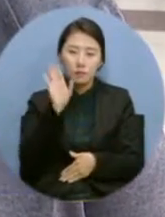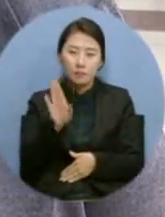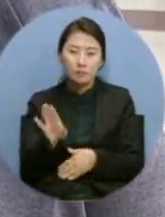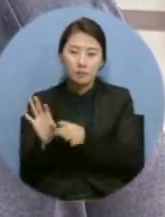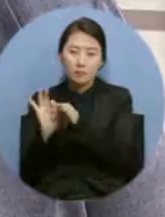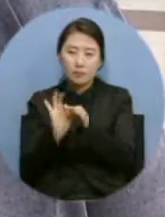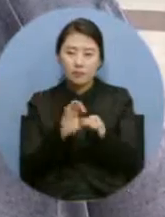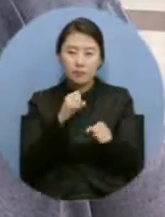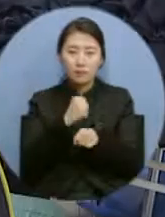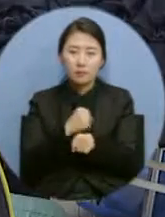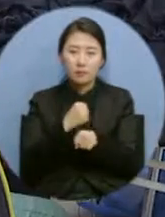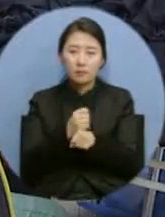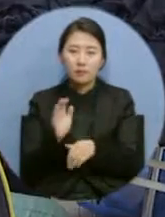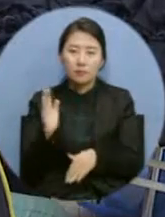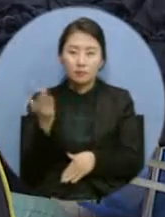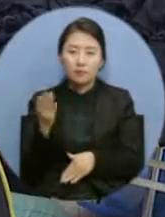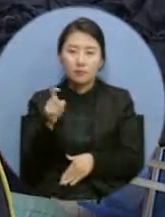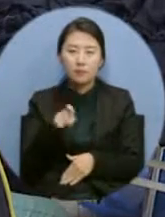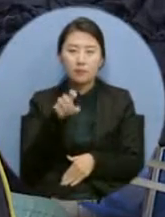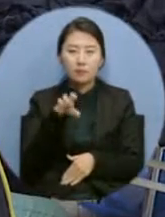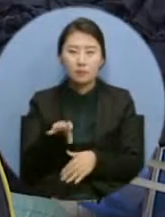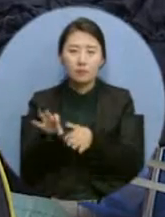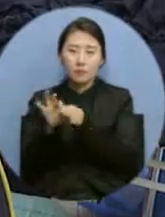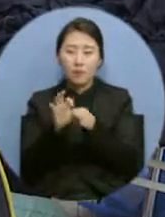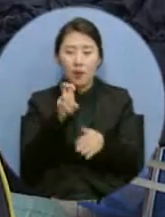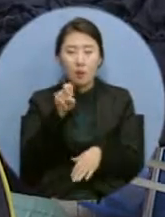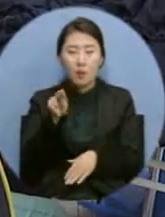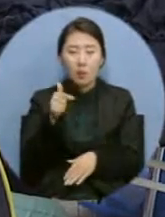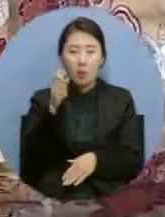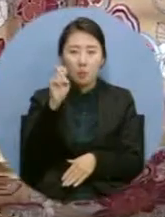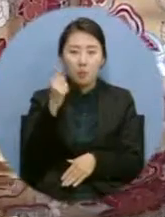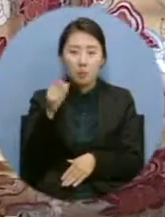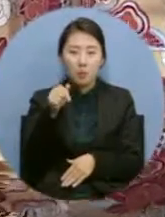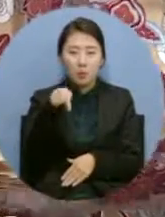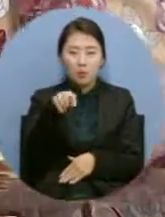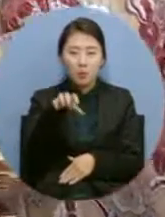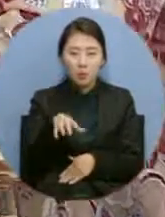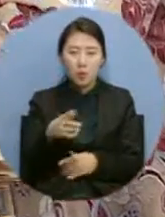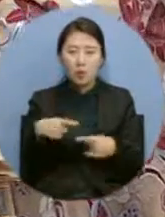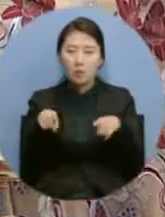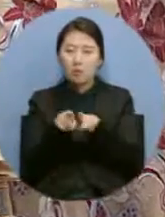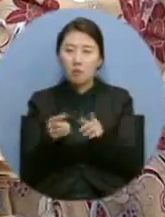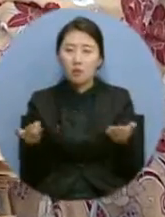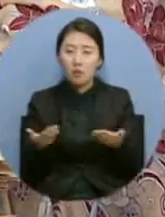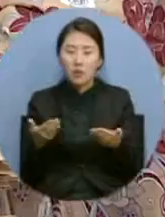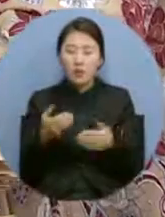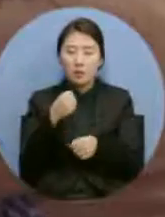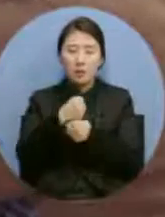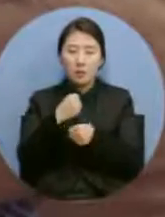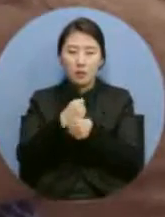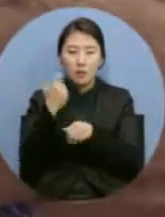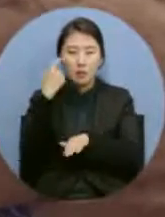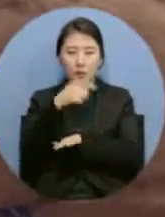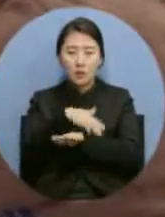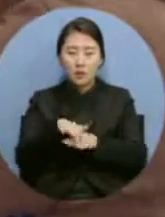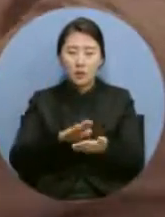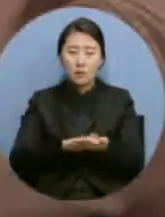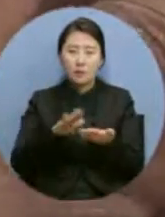지속적으로 할 거고요. 이곳에 이어 면목동 지역에도 여성 공동 일터를 마련할 계획인 중랑구.